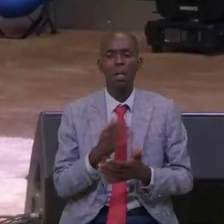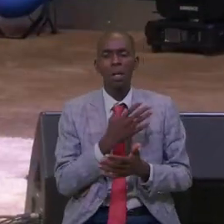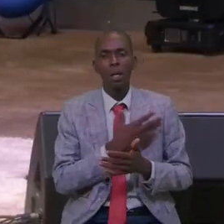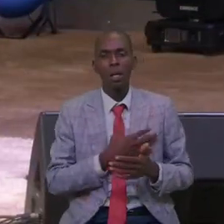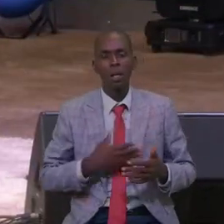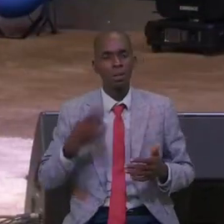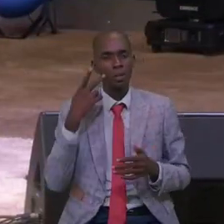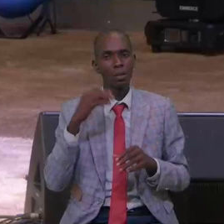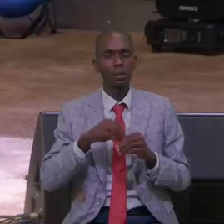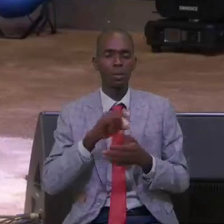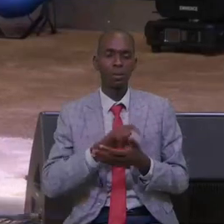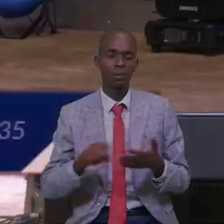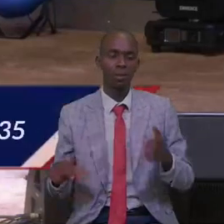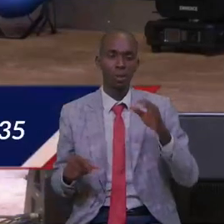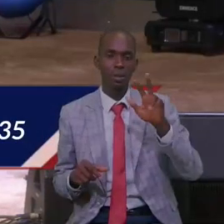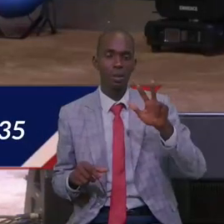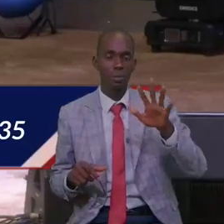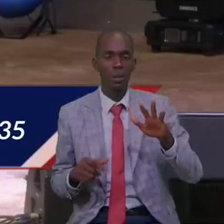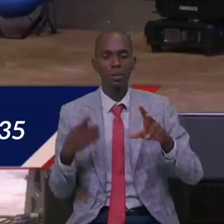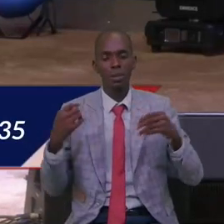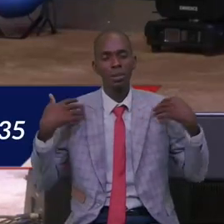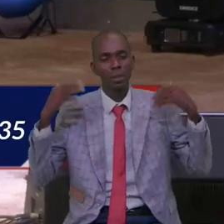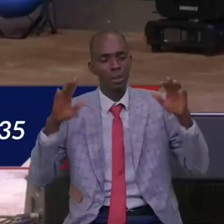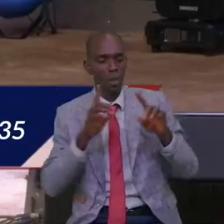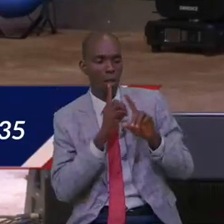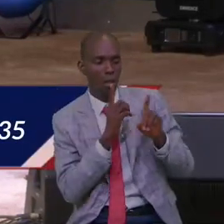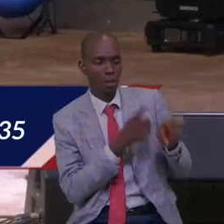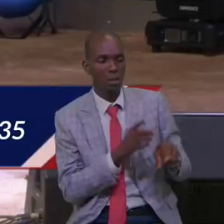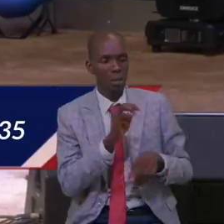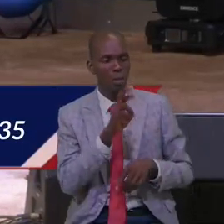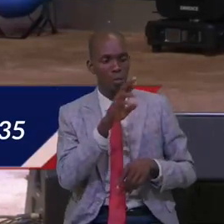35 dit, l'ange lui répondit, le